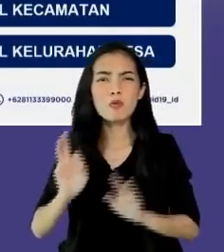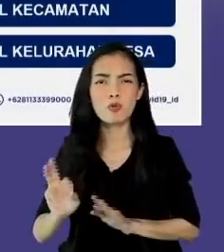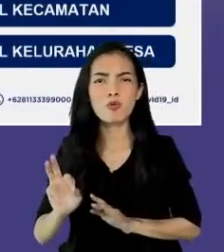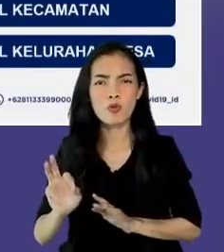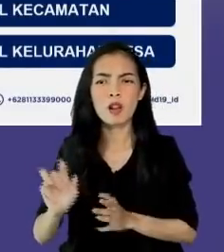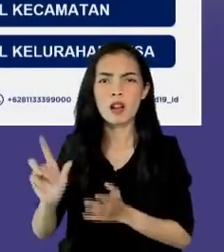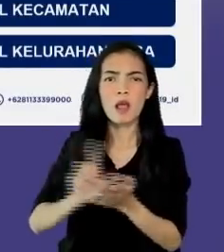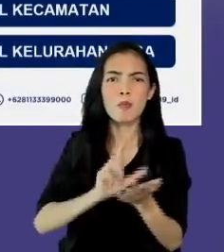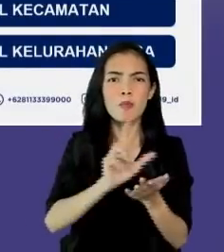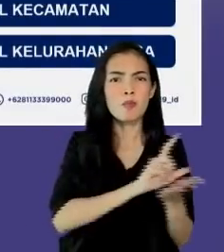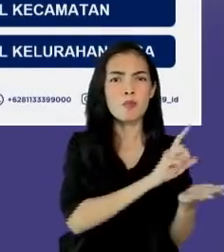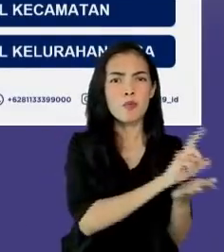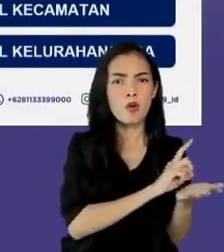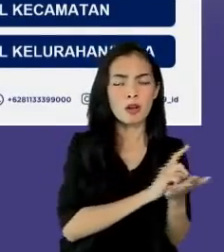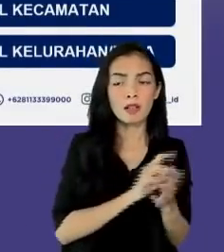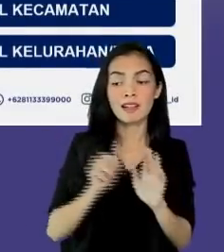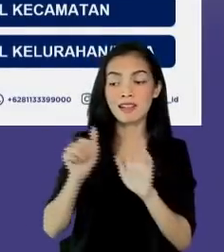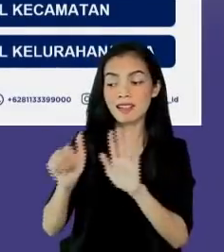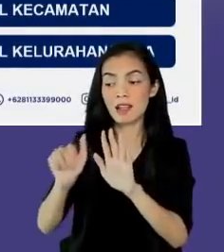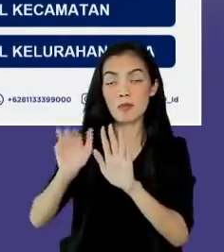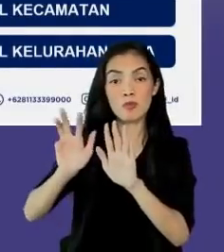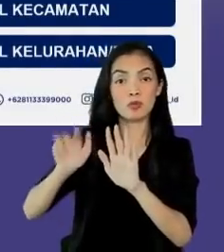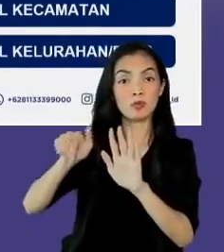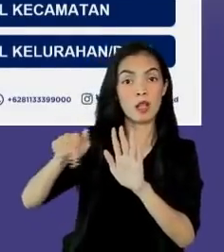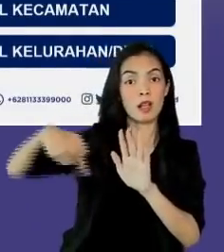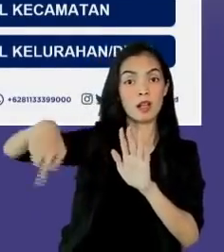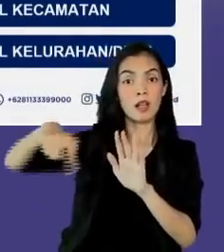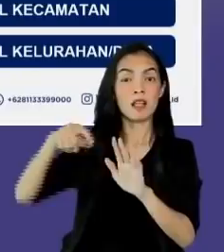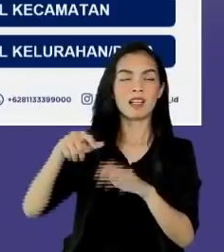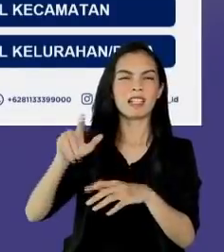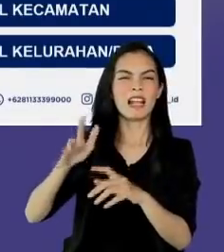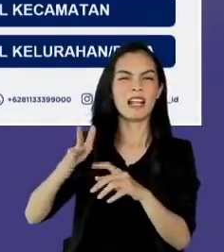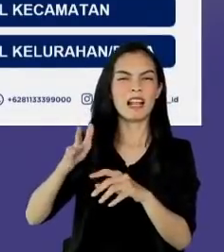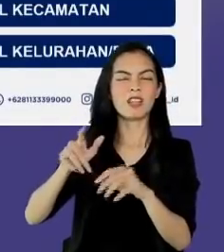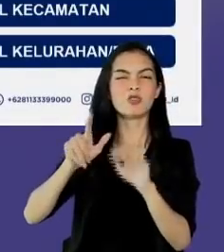390 kabupaten kota, 69 diantaranya atau sekitar